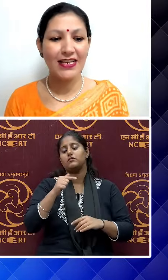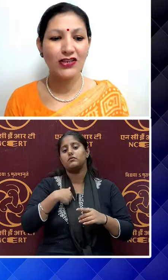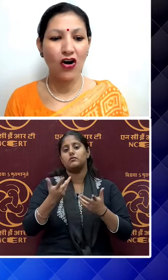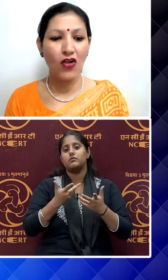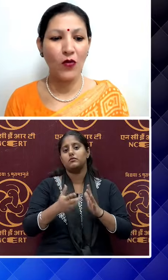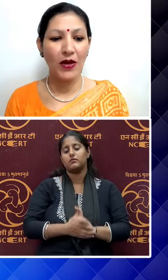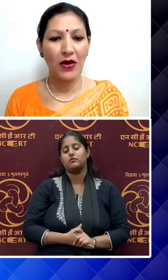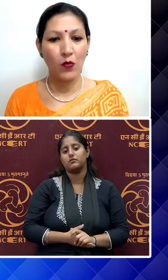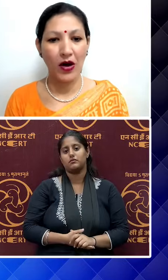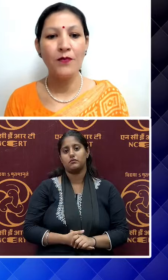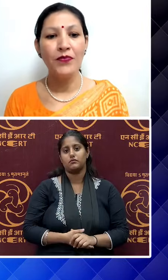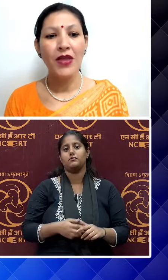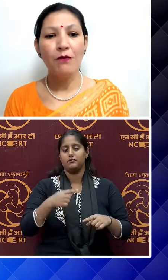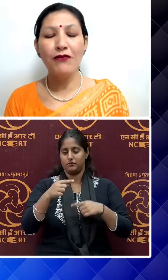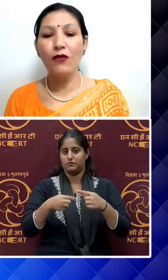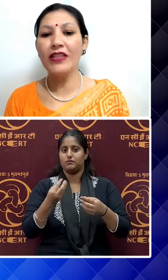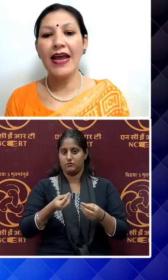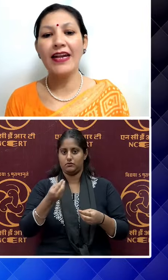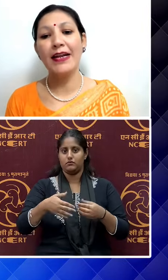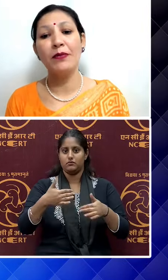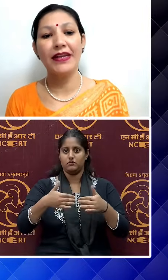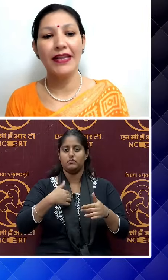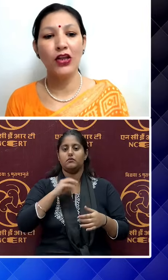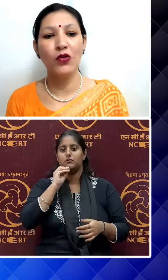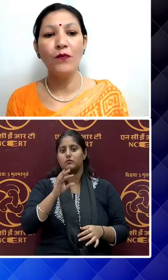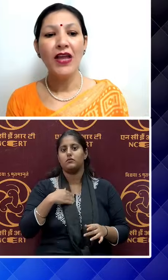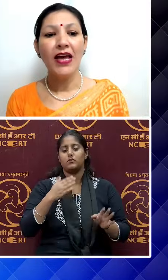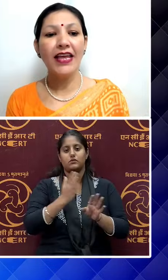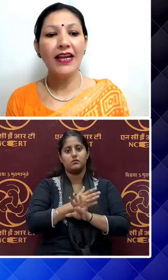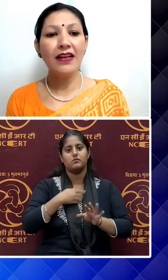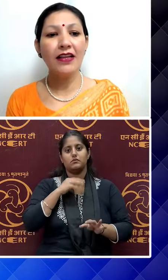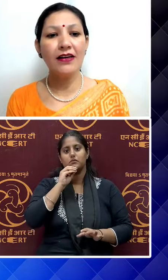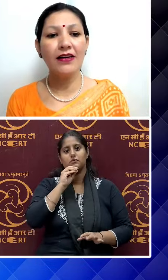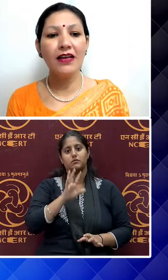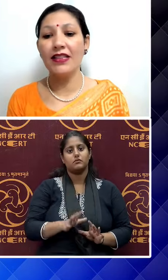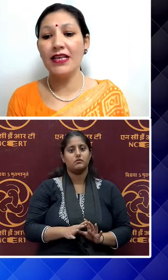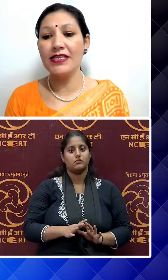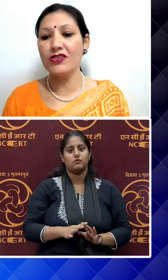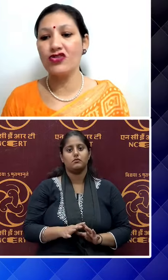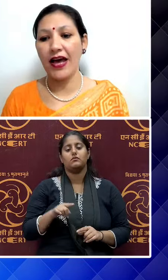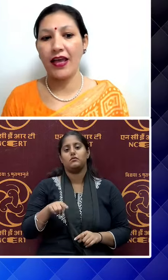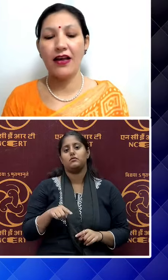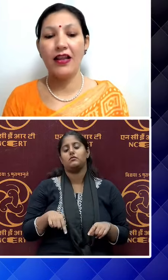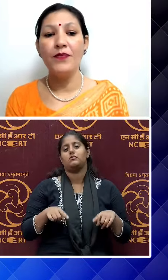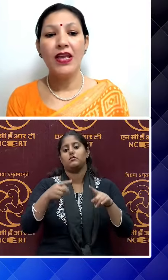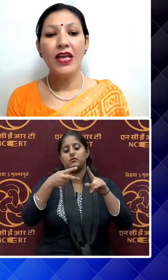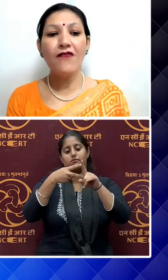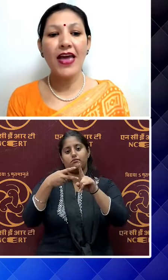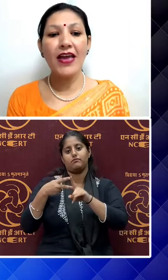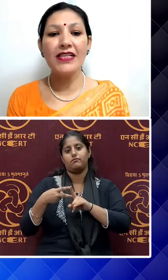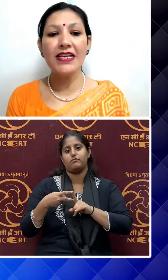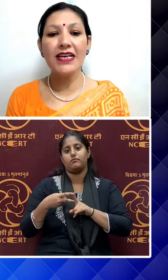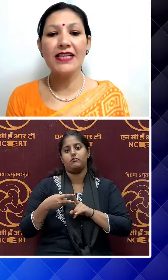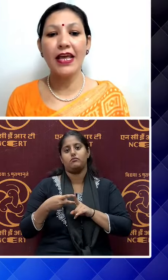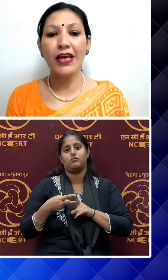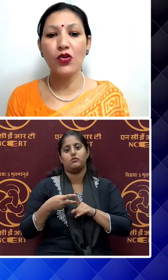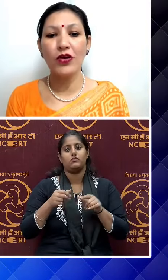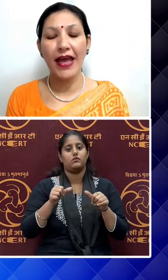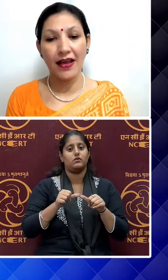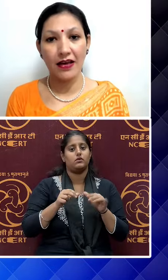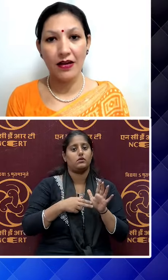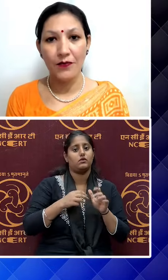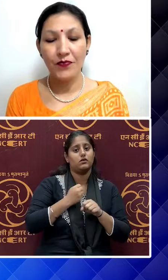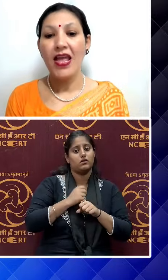डिस्कस दीज ऑल वन बाय वन. बिफोर दैट लेट मी टेल यू दैट हियर इन दिस ट्रायंगल, if angle C is an